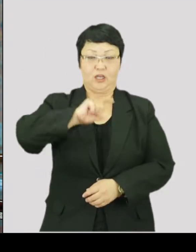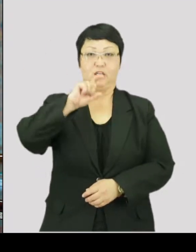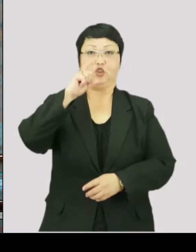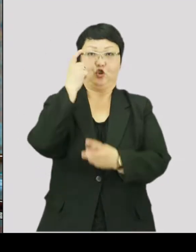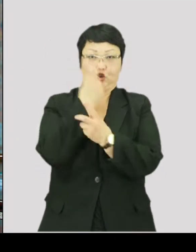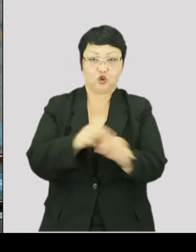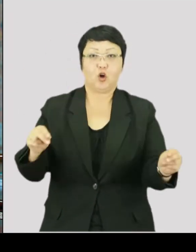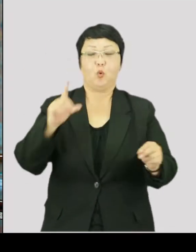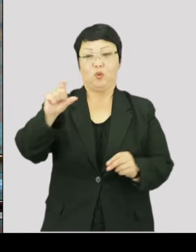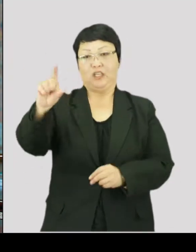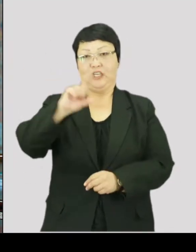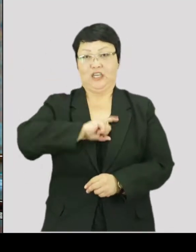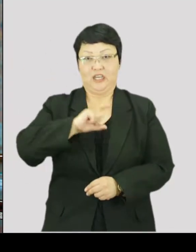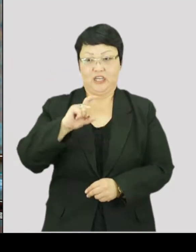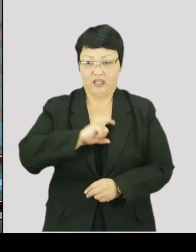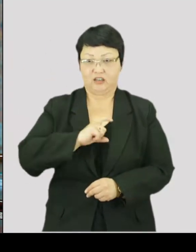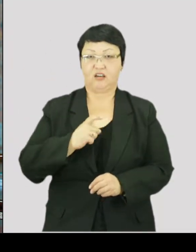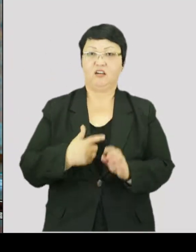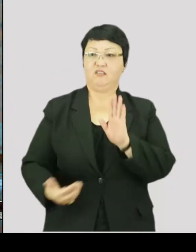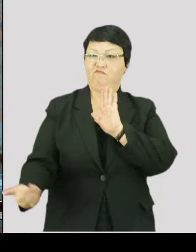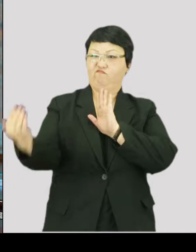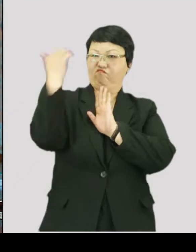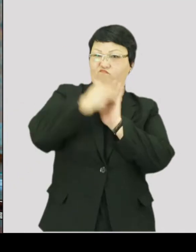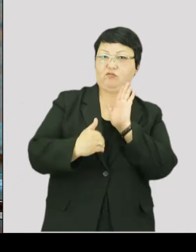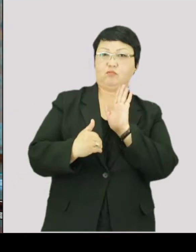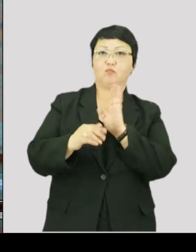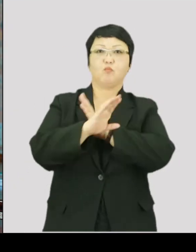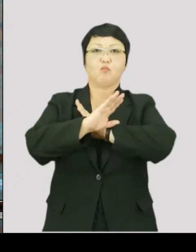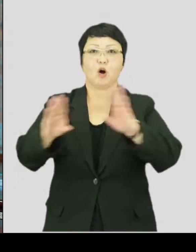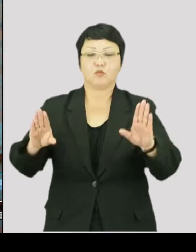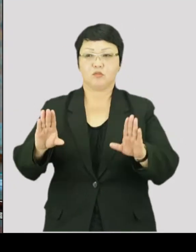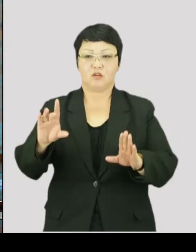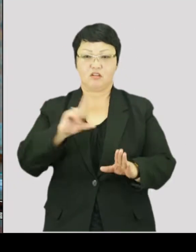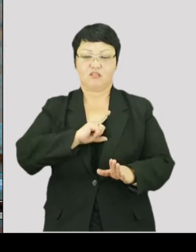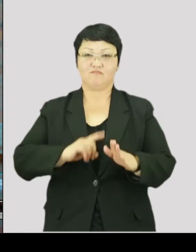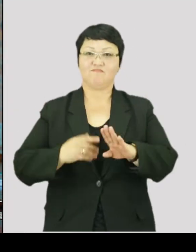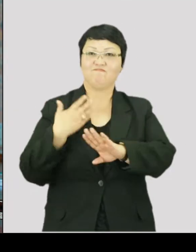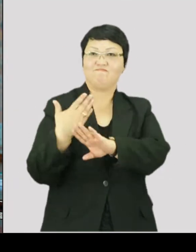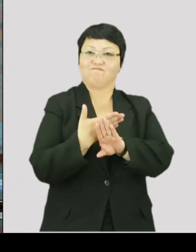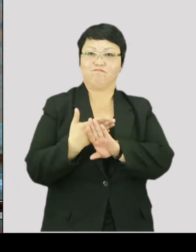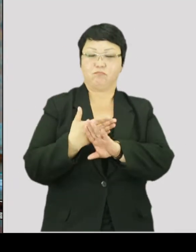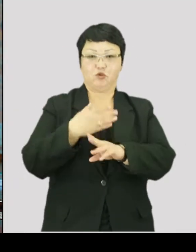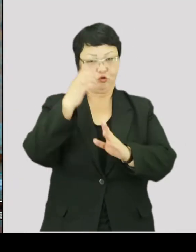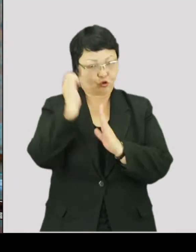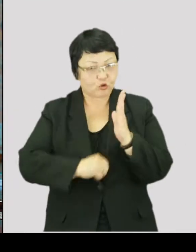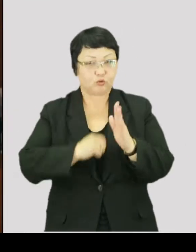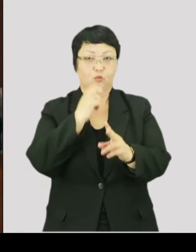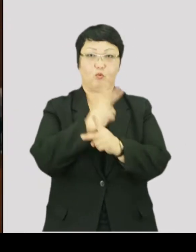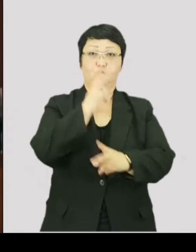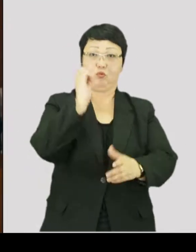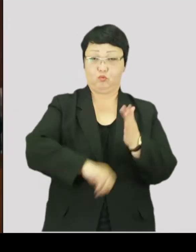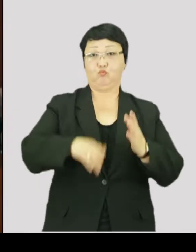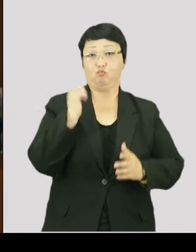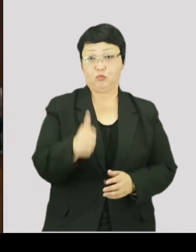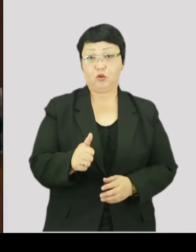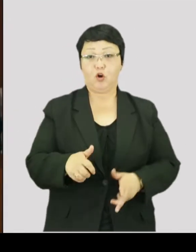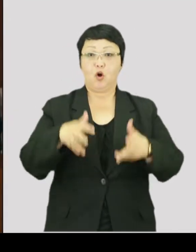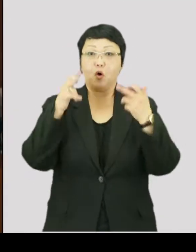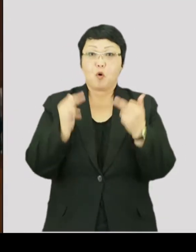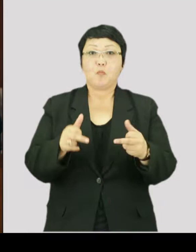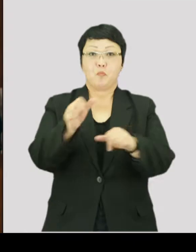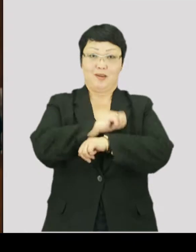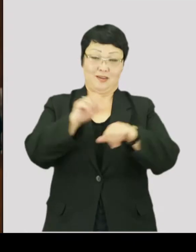эрх чөлөө, хүний эрх, халдашгүй эрх энэ төргээд бүр ингээ хуулиар нь заагаад өгсөн байдаг. За тэгэхээр